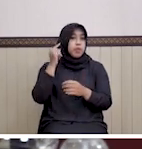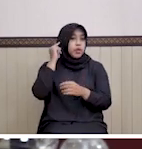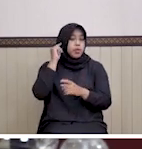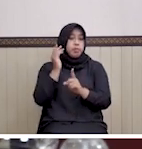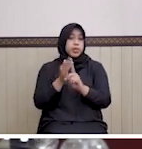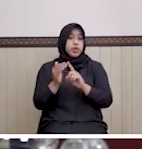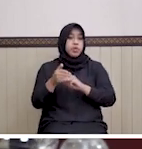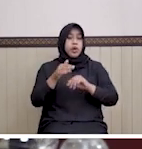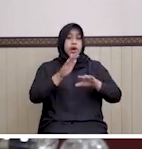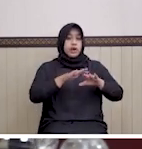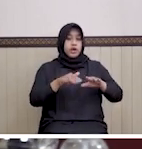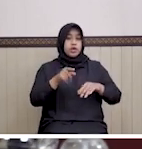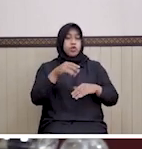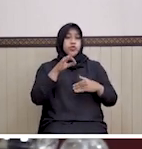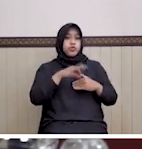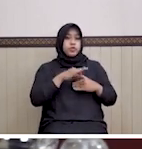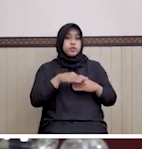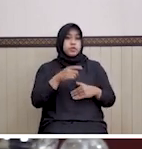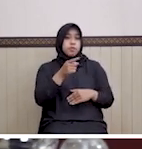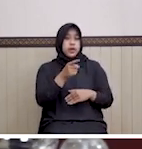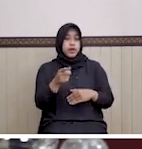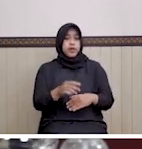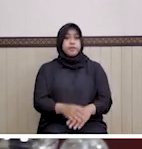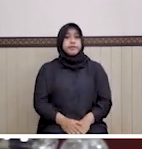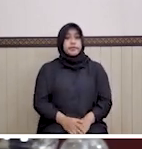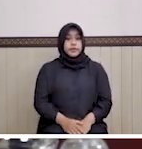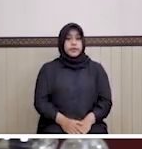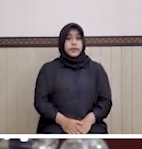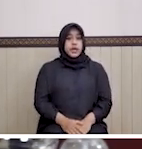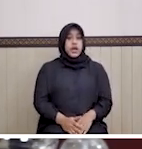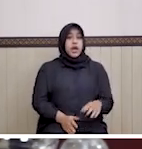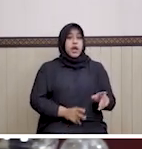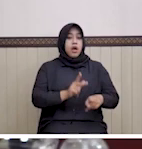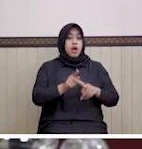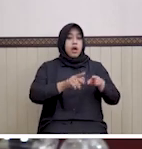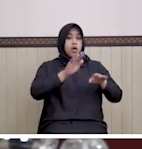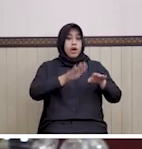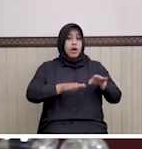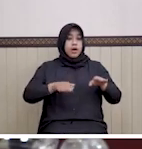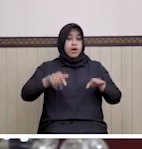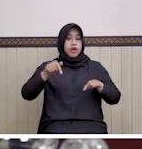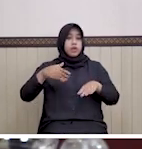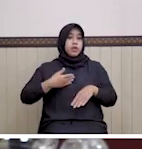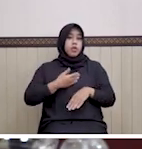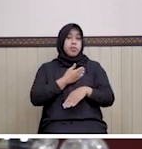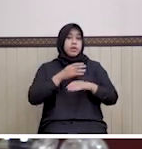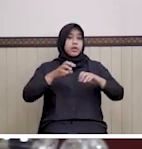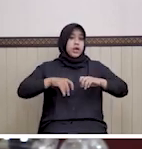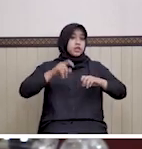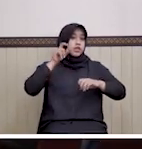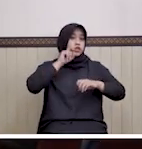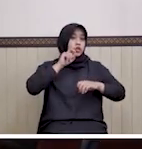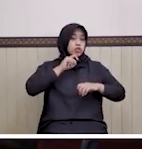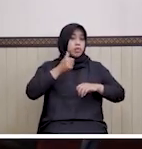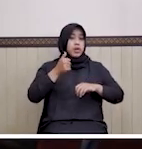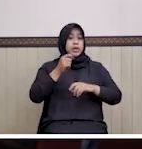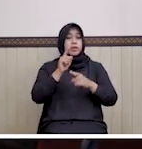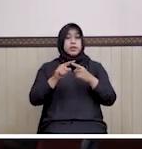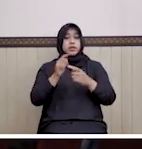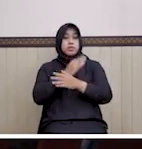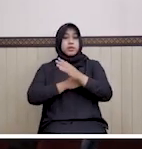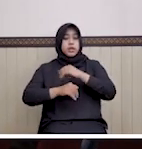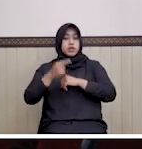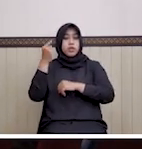perlindungan anak itulah fungsi mereka kalau pada saat anak-anak ini korban kekerasan seksual baik temannya 6